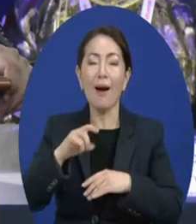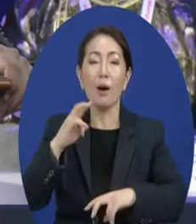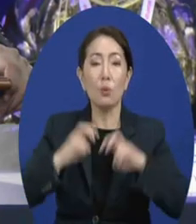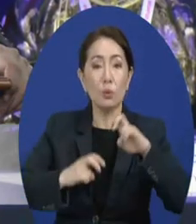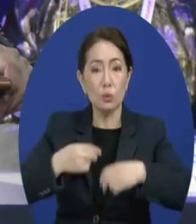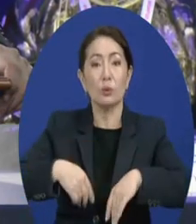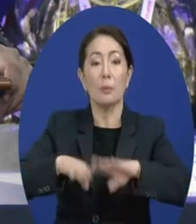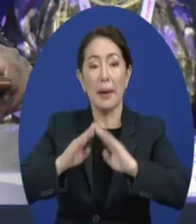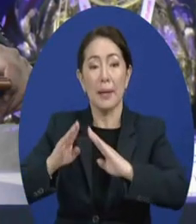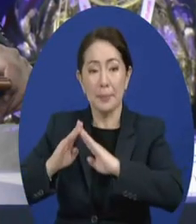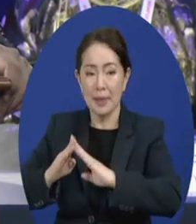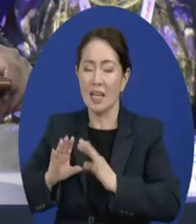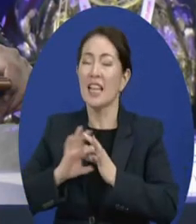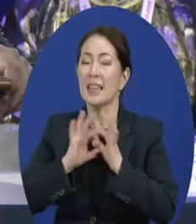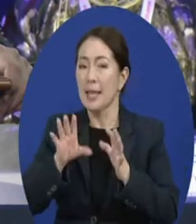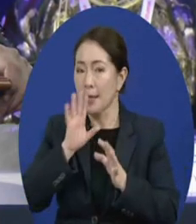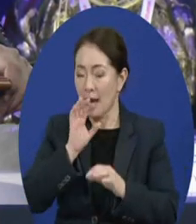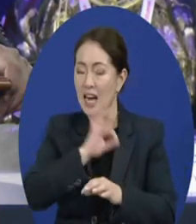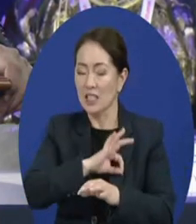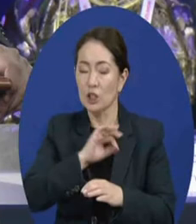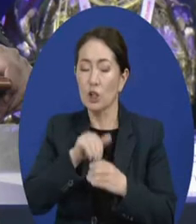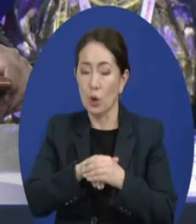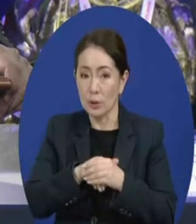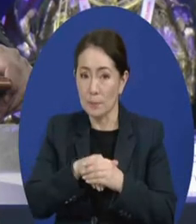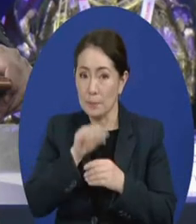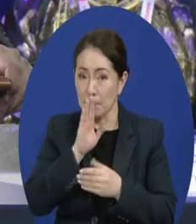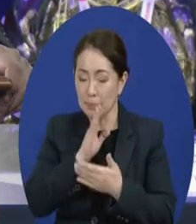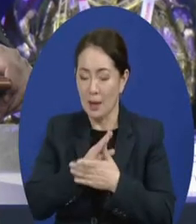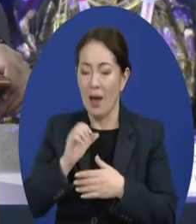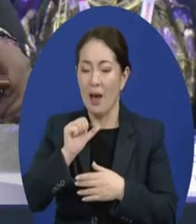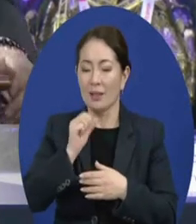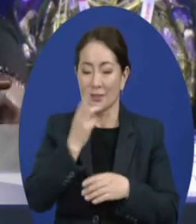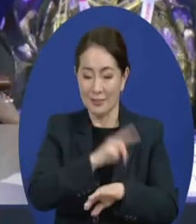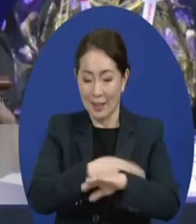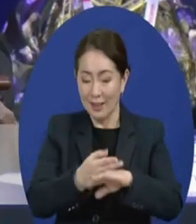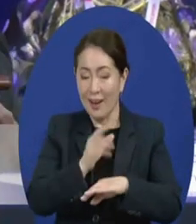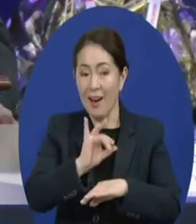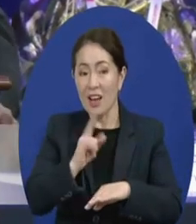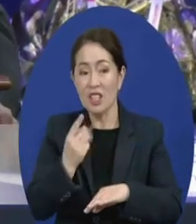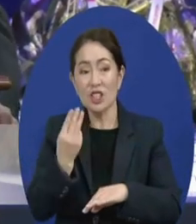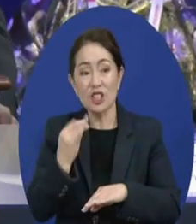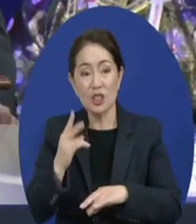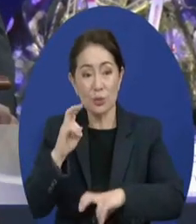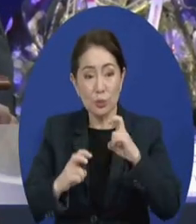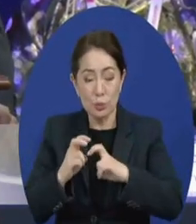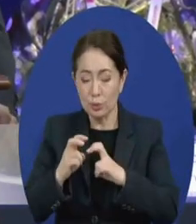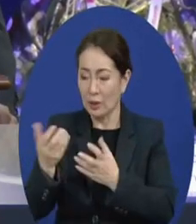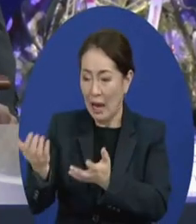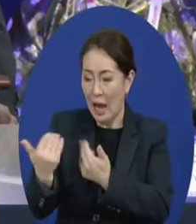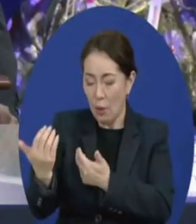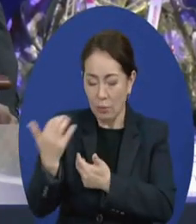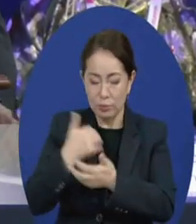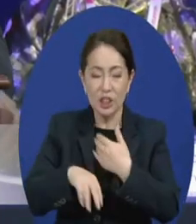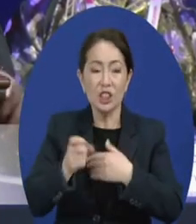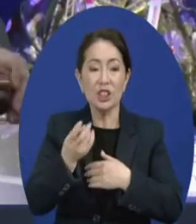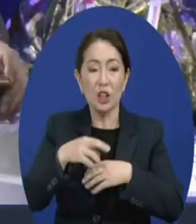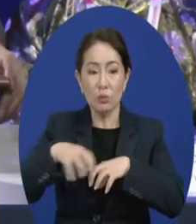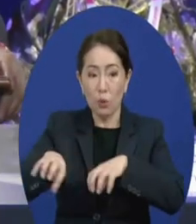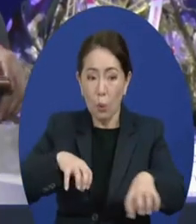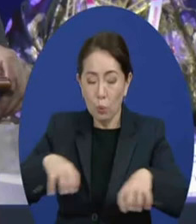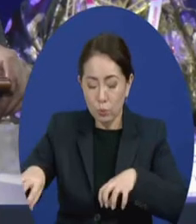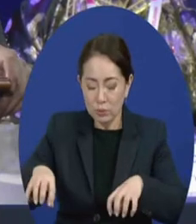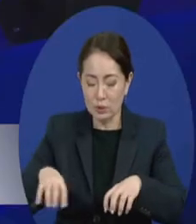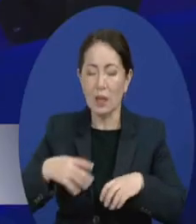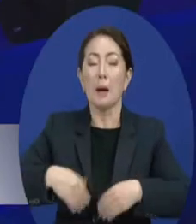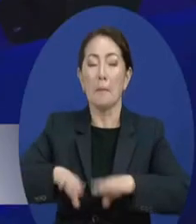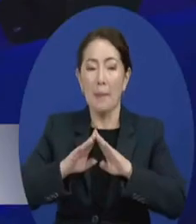үйлдвэрүүд барьж ашиглалтанд оруулна. Дархны аршил босруулах үйлдвэр болон татан авах дэд төвүүдийг орон нутгуудад